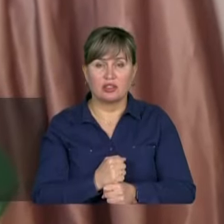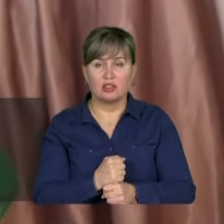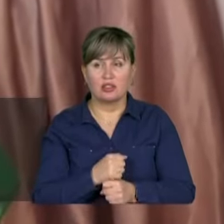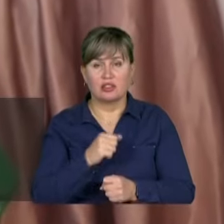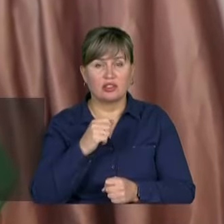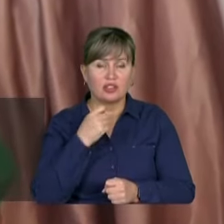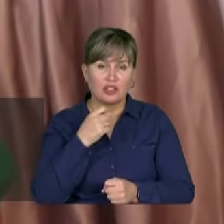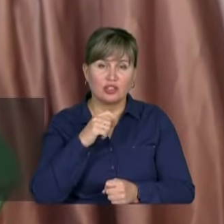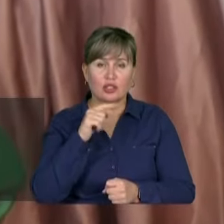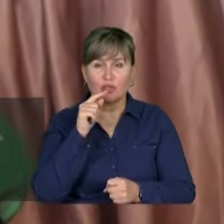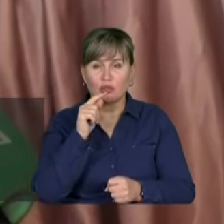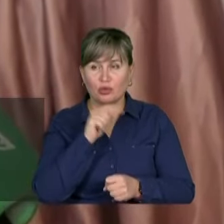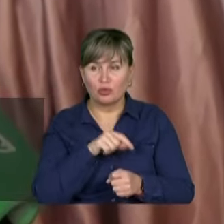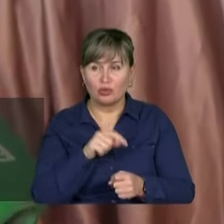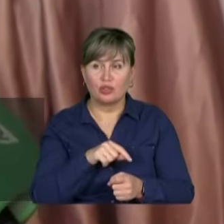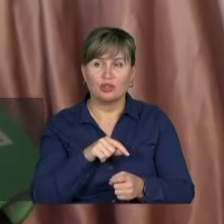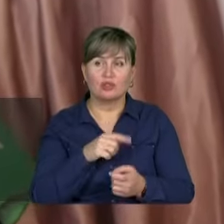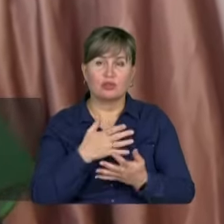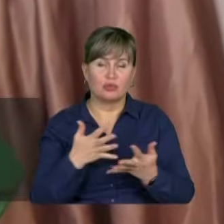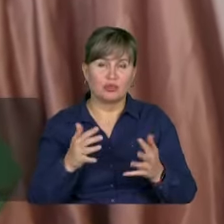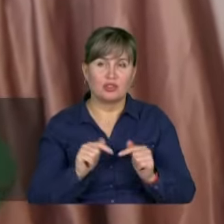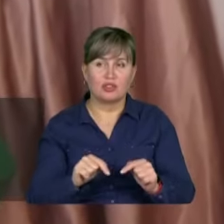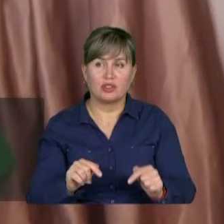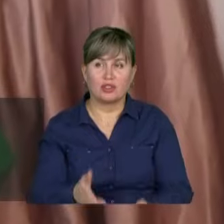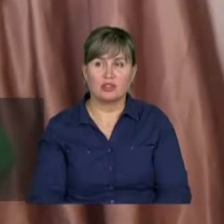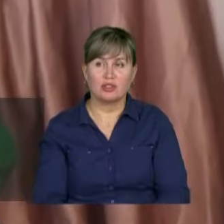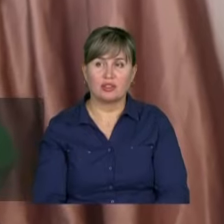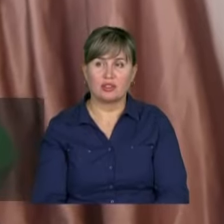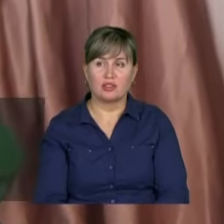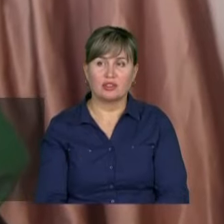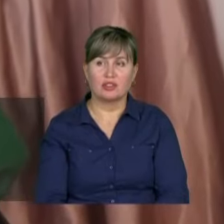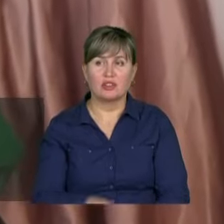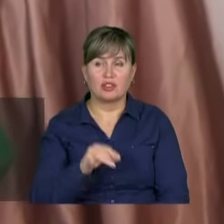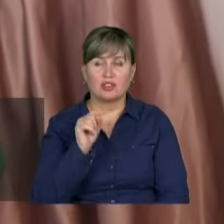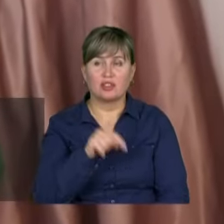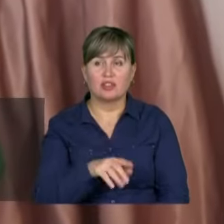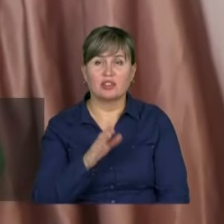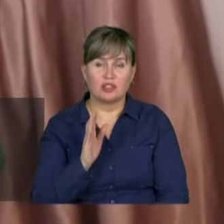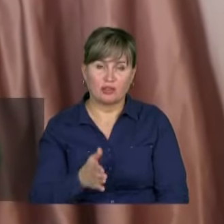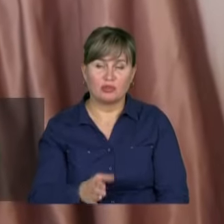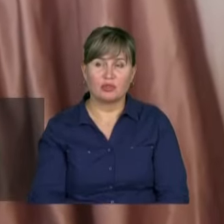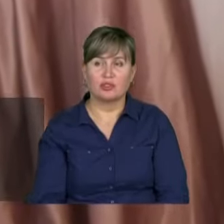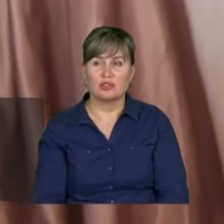курочком. Там цыплята будет. И там будет